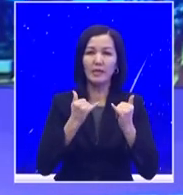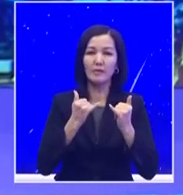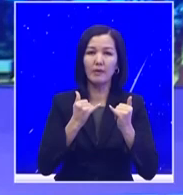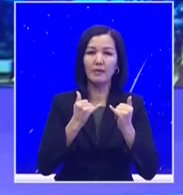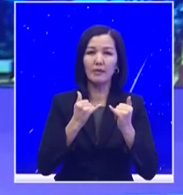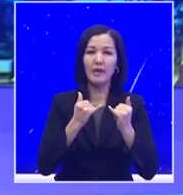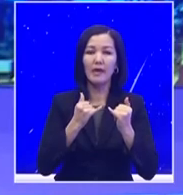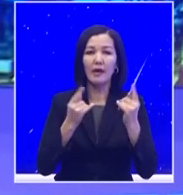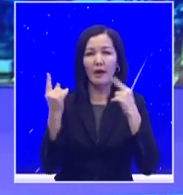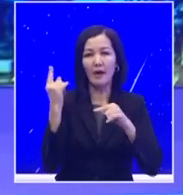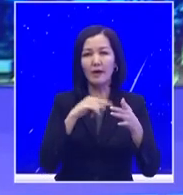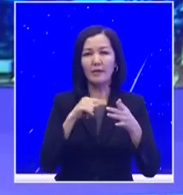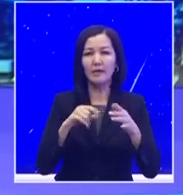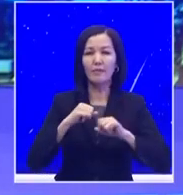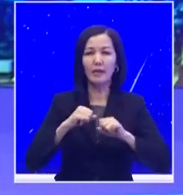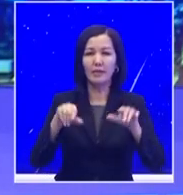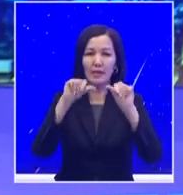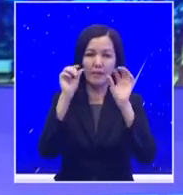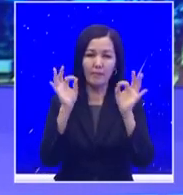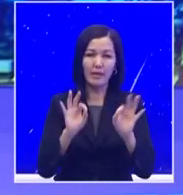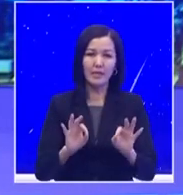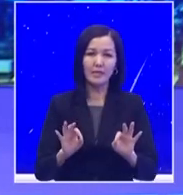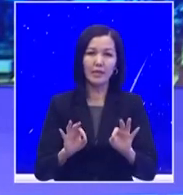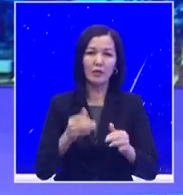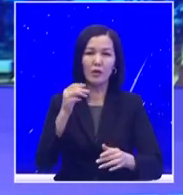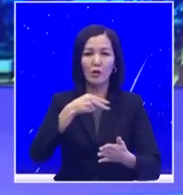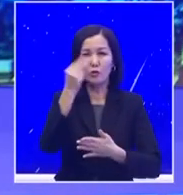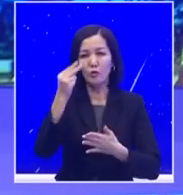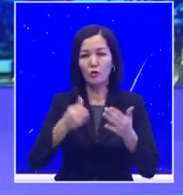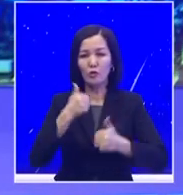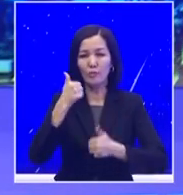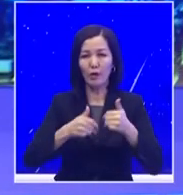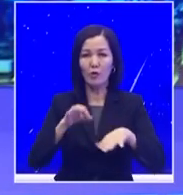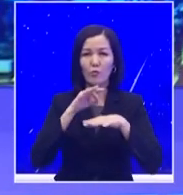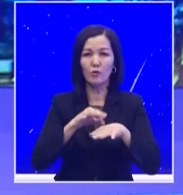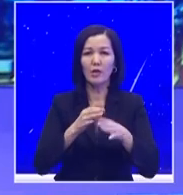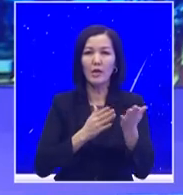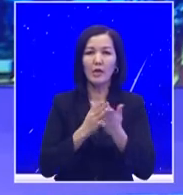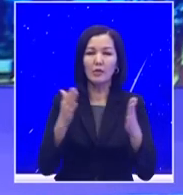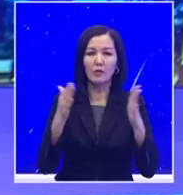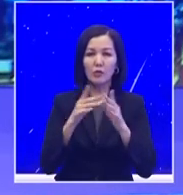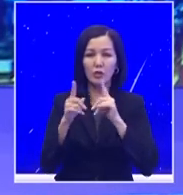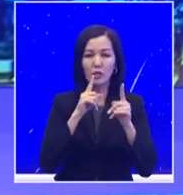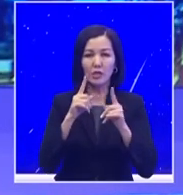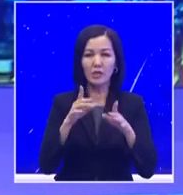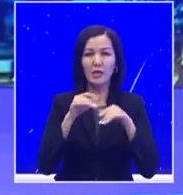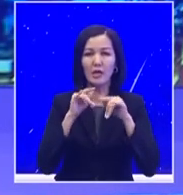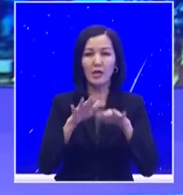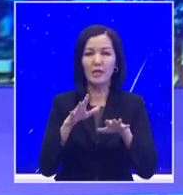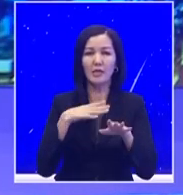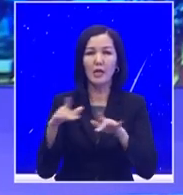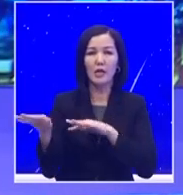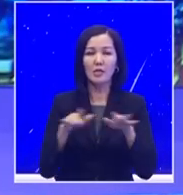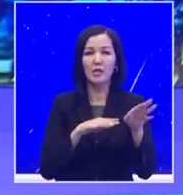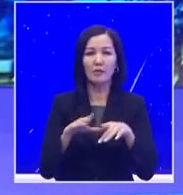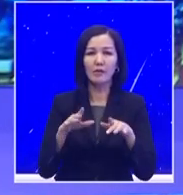мен батырлардың бейнесі атты суретшілер байқауы ұйымдастырылады. Бұл жайлы ардагерлер үйіндегі жиында айтылды. Шара барысында кеңес